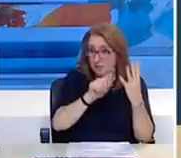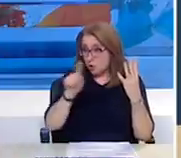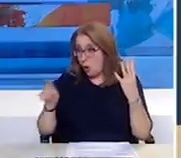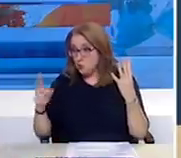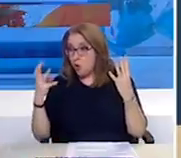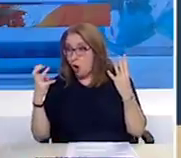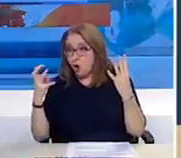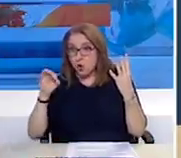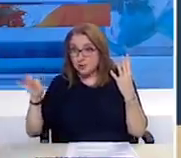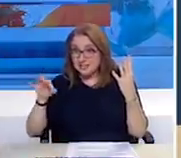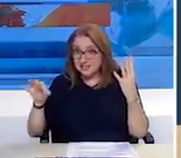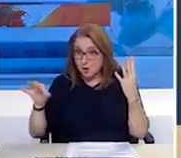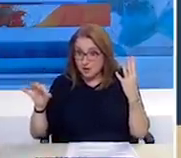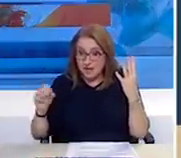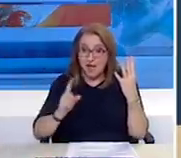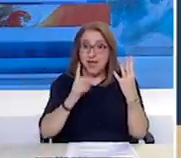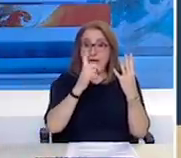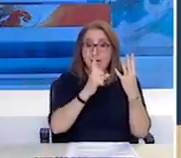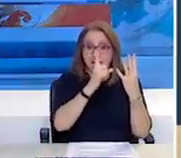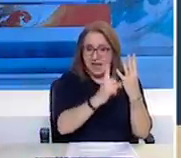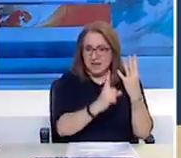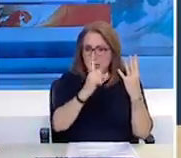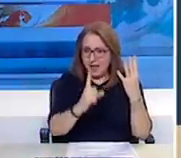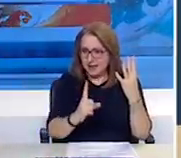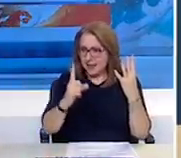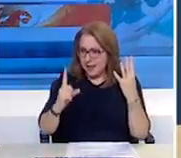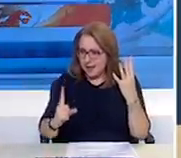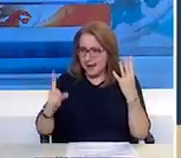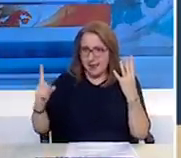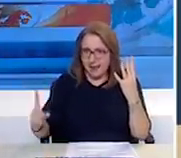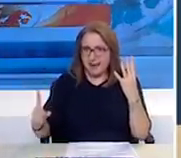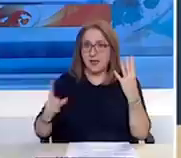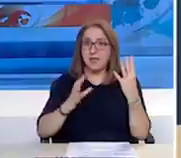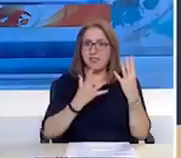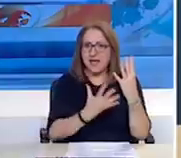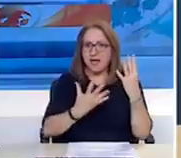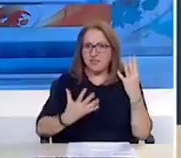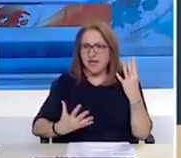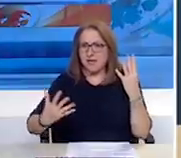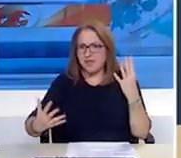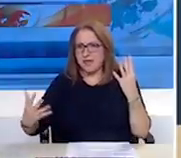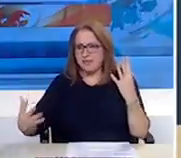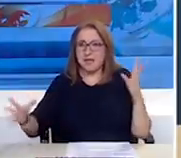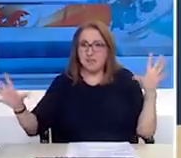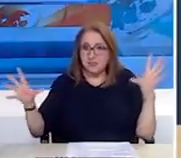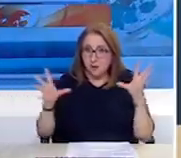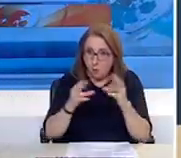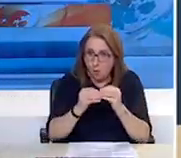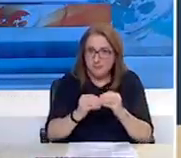ανά 10 τετραγωνικά μέτρα, επομένως στο κατάστημα των 80 τετραγωνικών μέτρων επιτρέπονται συνολικά 10